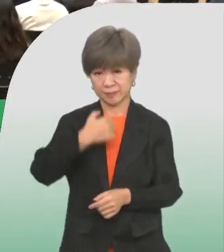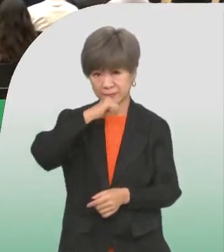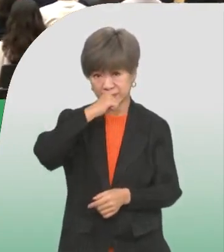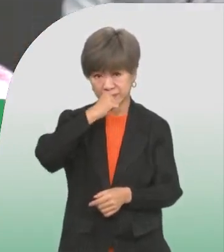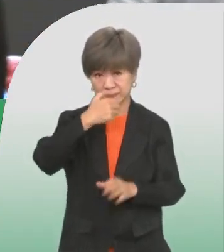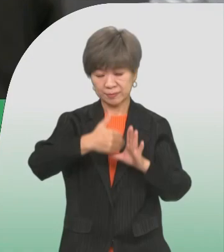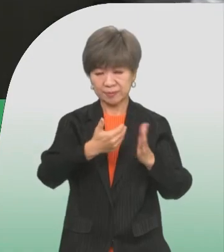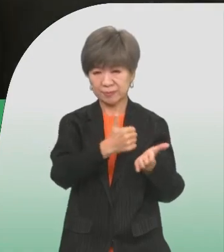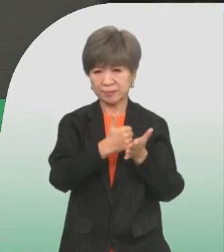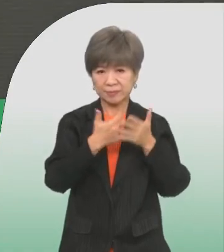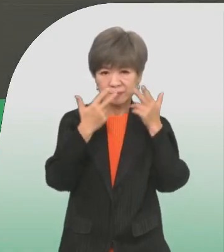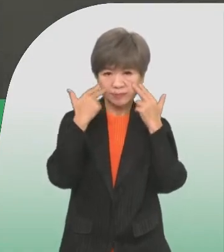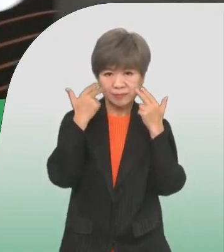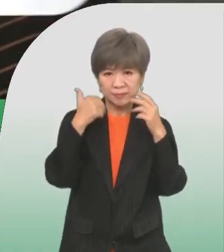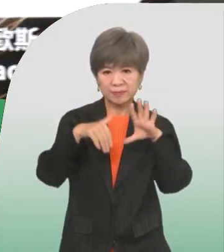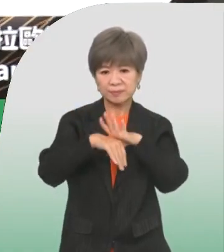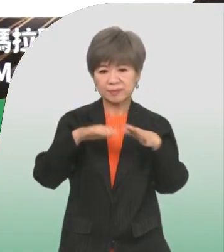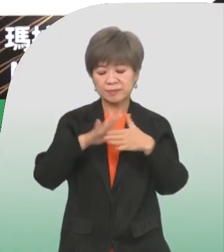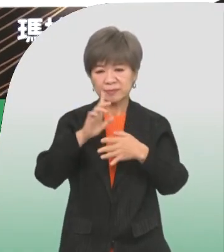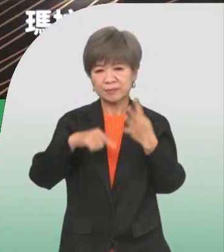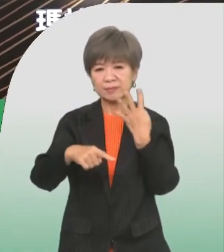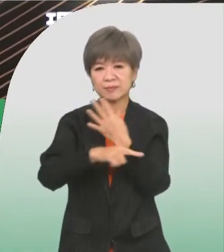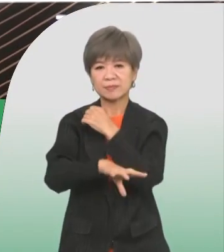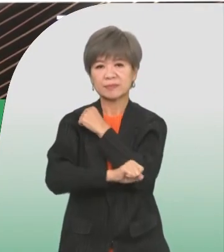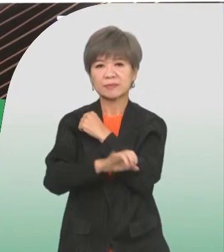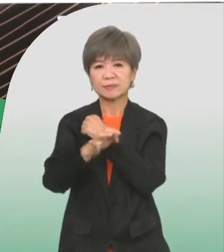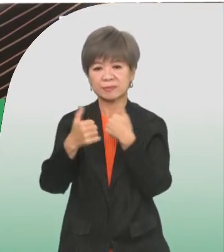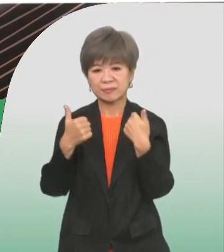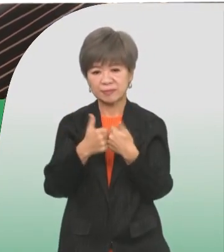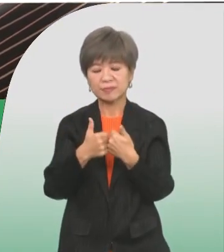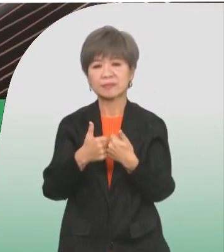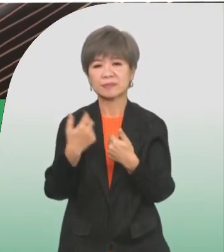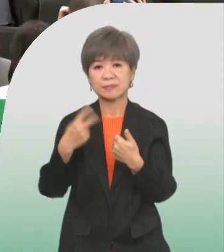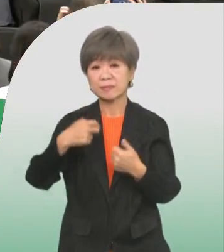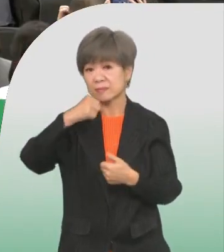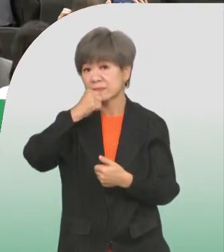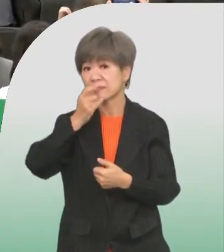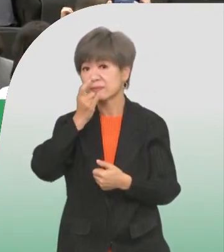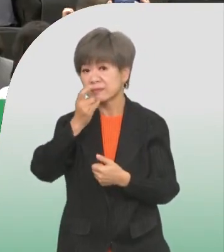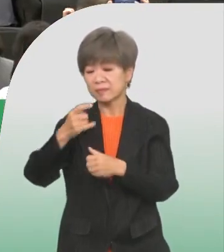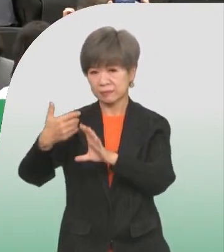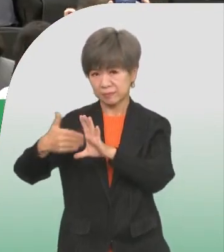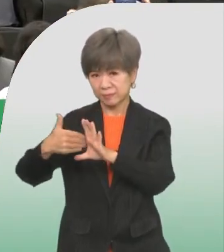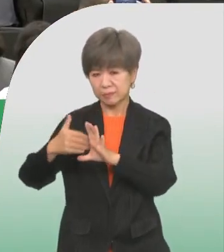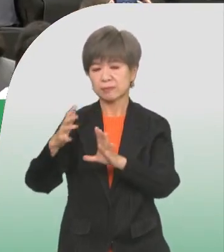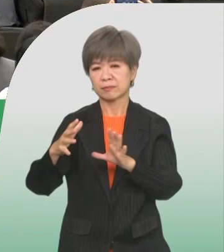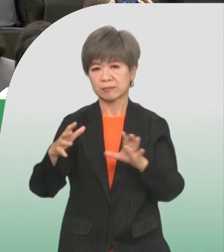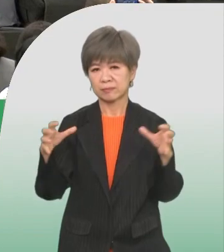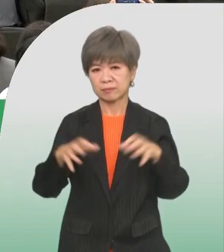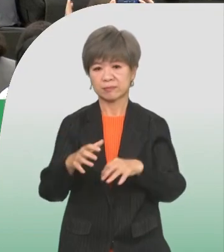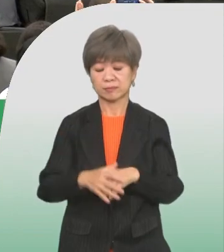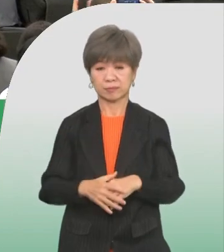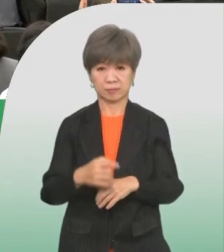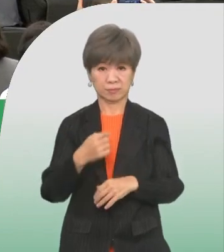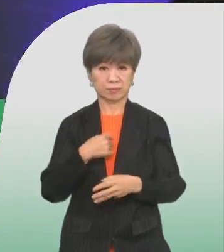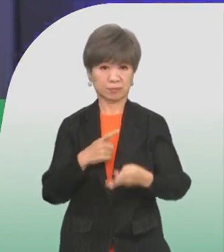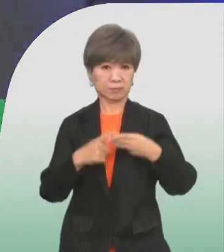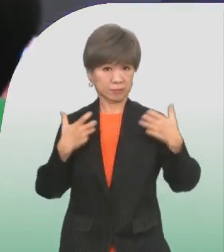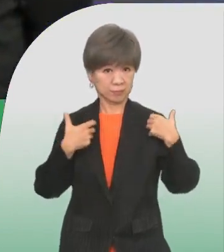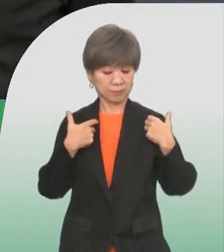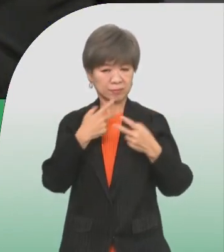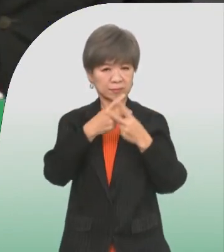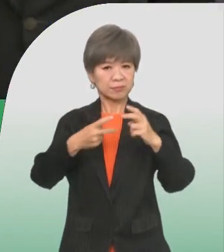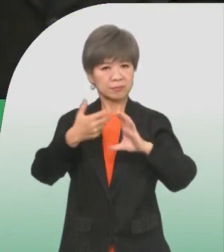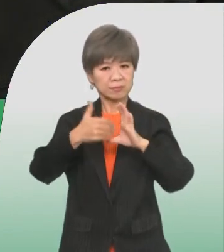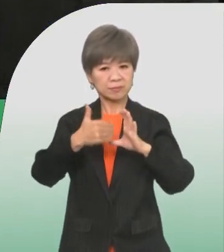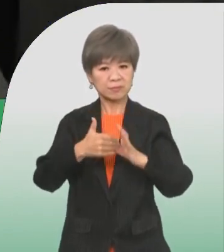到原住民文化事业基金会跟公司好乐台，另外主办单位客家电视台也分享到传承